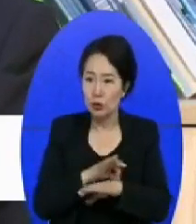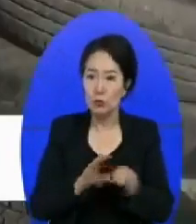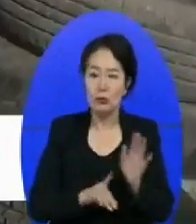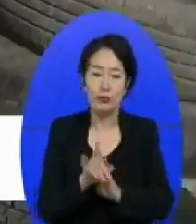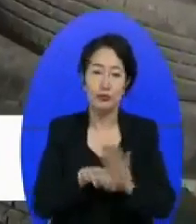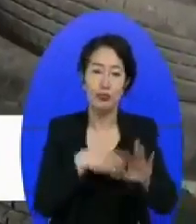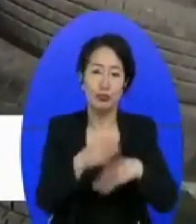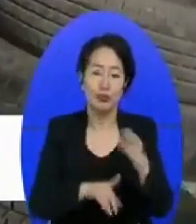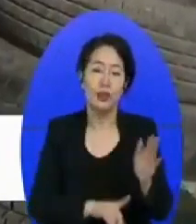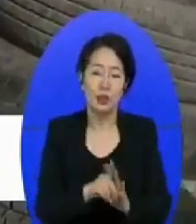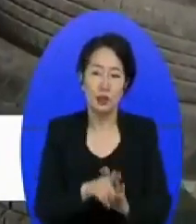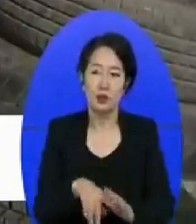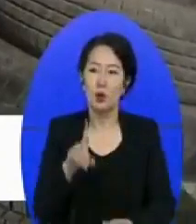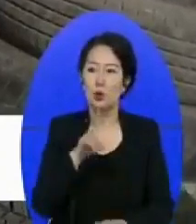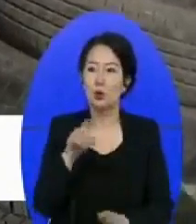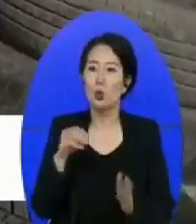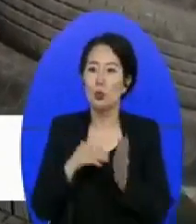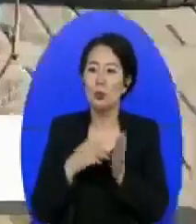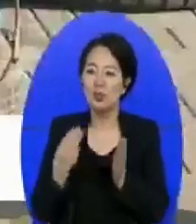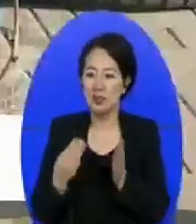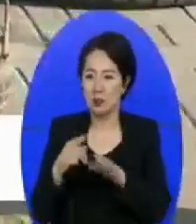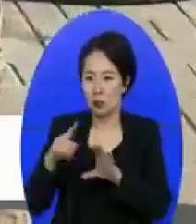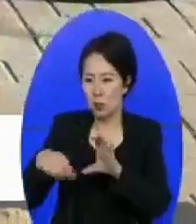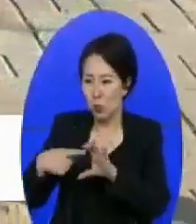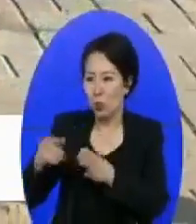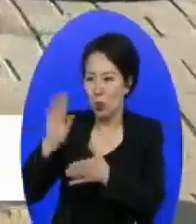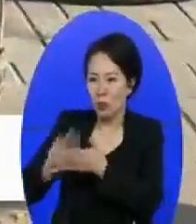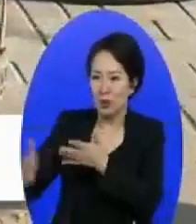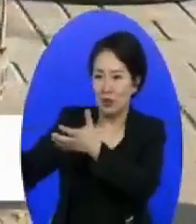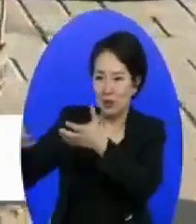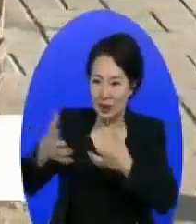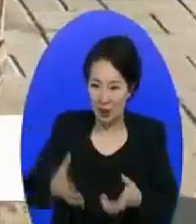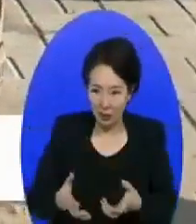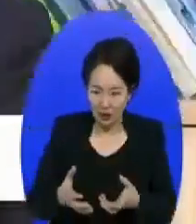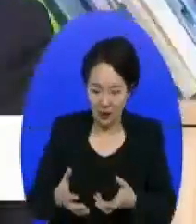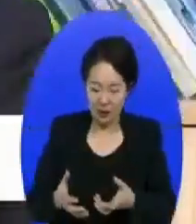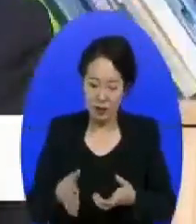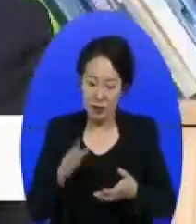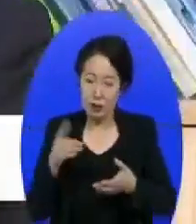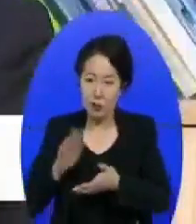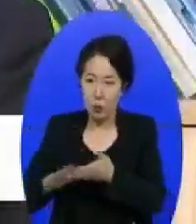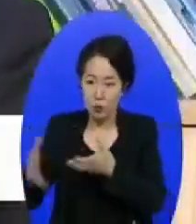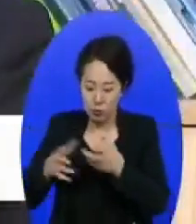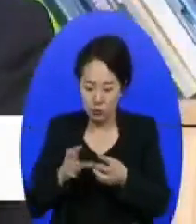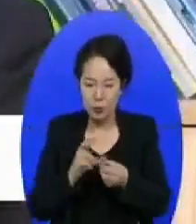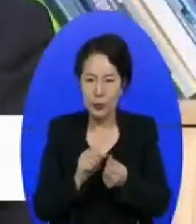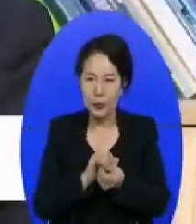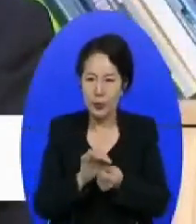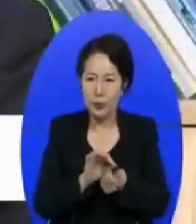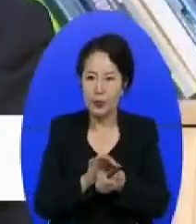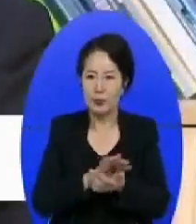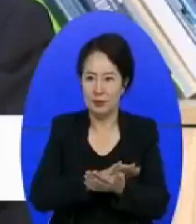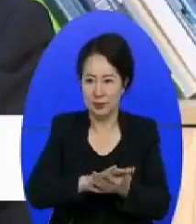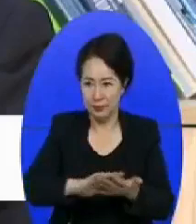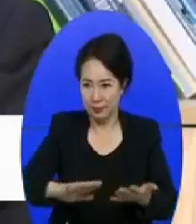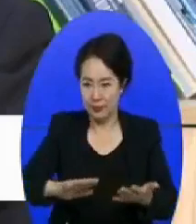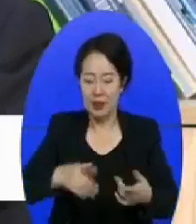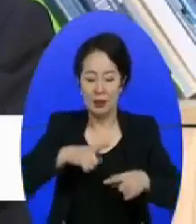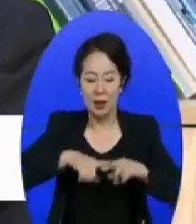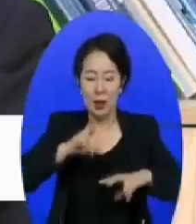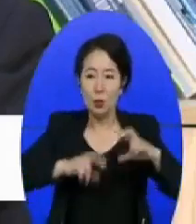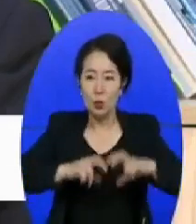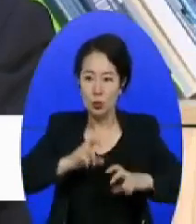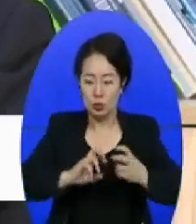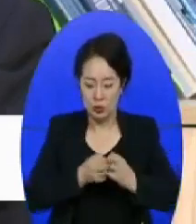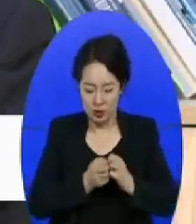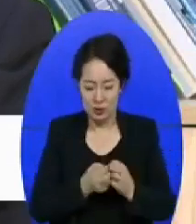эхэлсэн. 100 гаруй мянган ширхэг дугуй худалдан авч тэр дугуйг одоо жижиглэж, эргүүлж, үйлдвэрлэлд